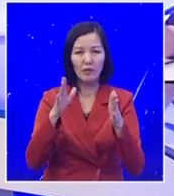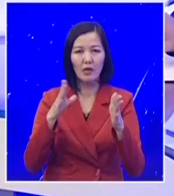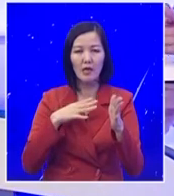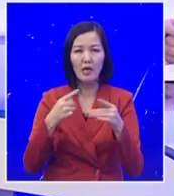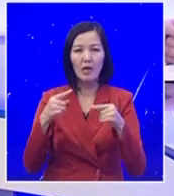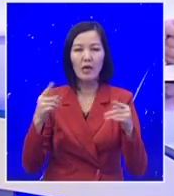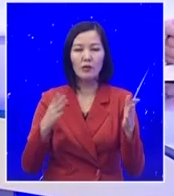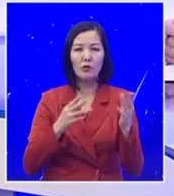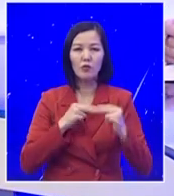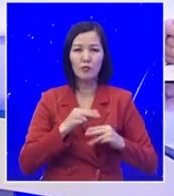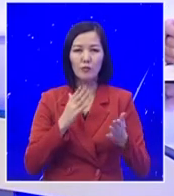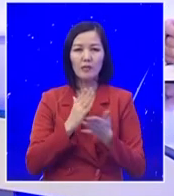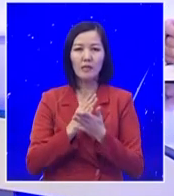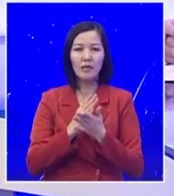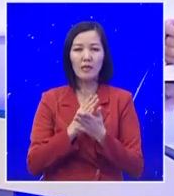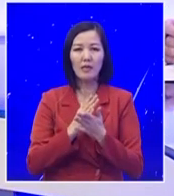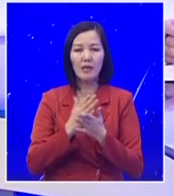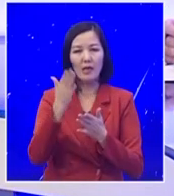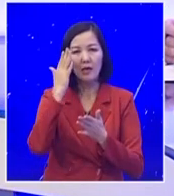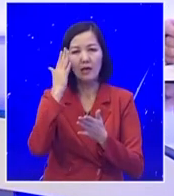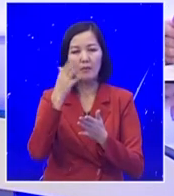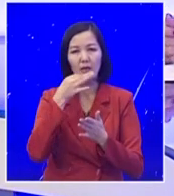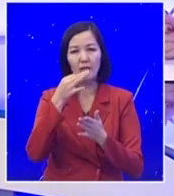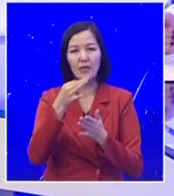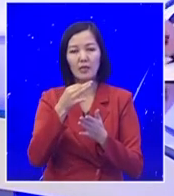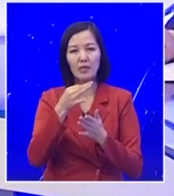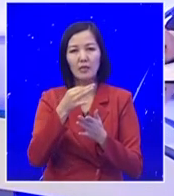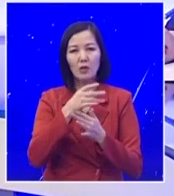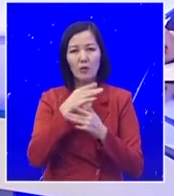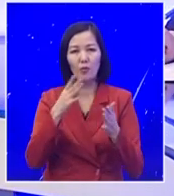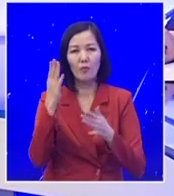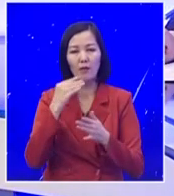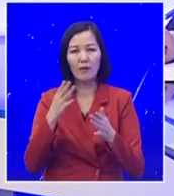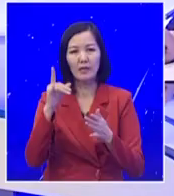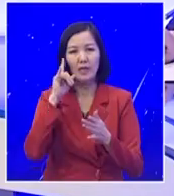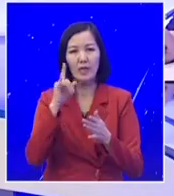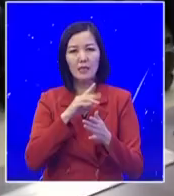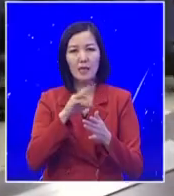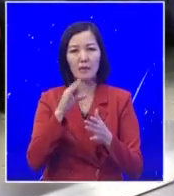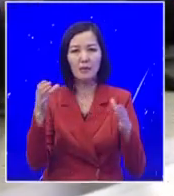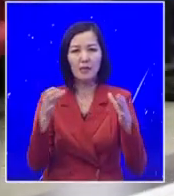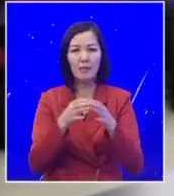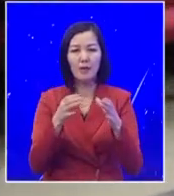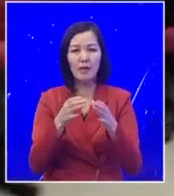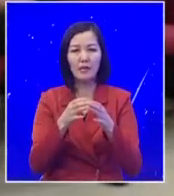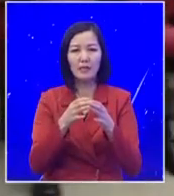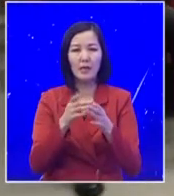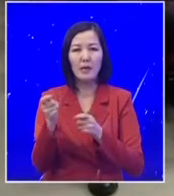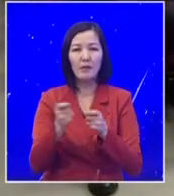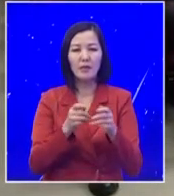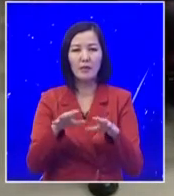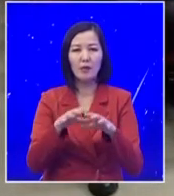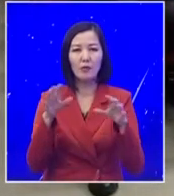түрлі сатыдан өткен. Қарым қабілеті тәжірибесі толысқан жылдарда Алматыдағы Қазақмыс корпорациясы акционерлік қоғамының басқарма